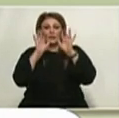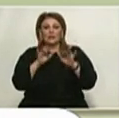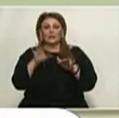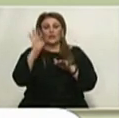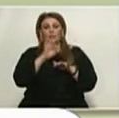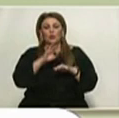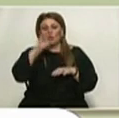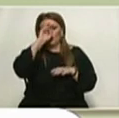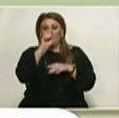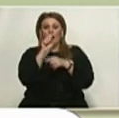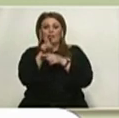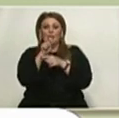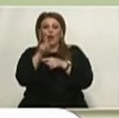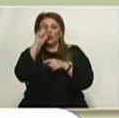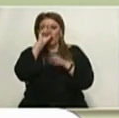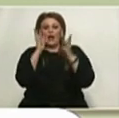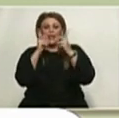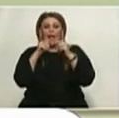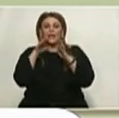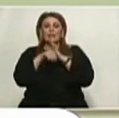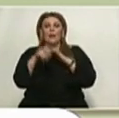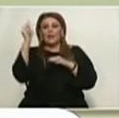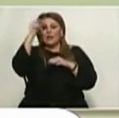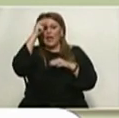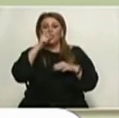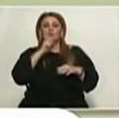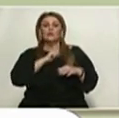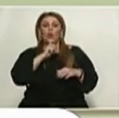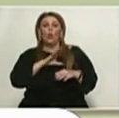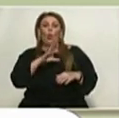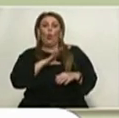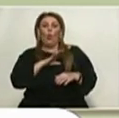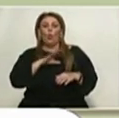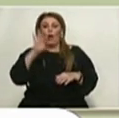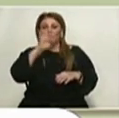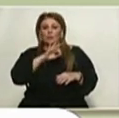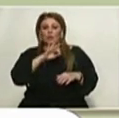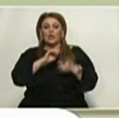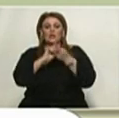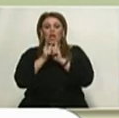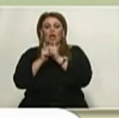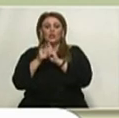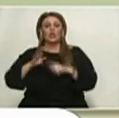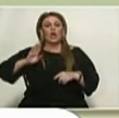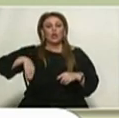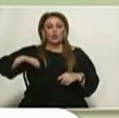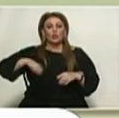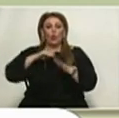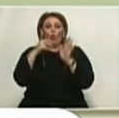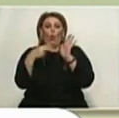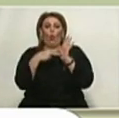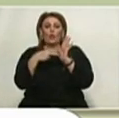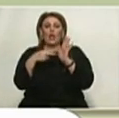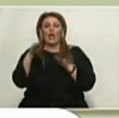yalnız dövlət sifarişi və dövlət hesabına təhsil alan tələbələr ala bilirdilərsə, aparılan bu dəyişikliklərdən sonra ödənişli təhsil